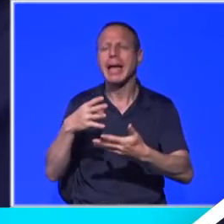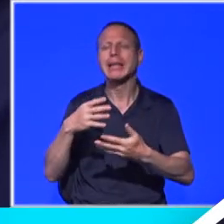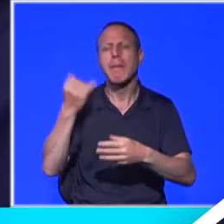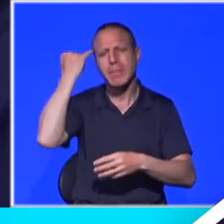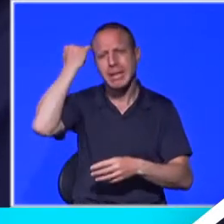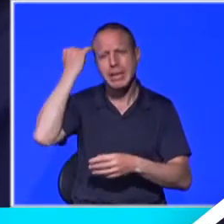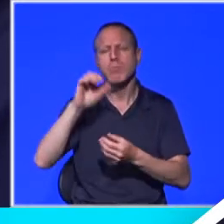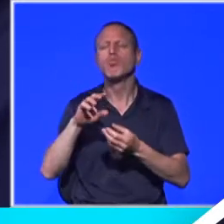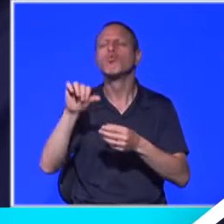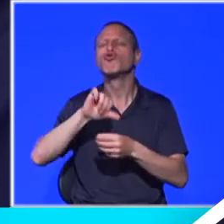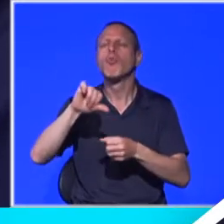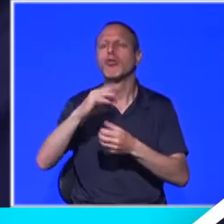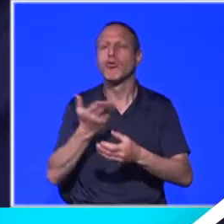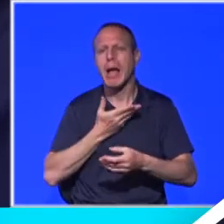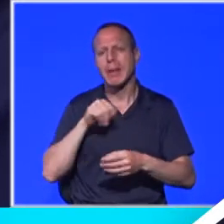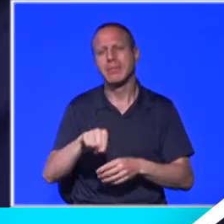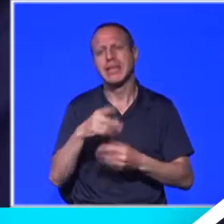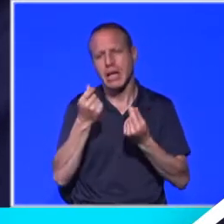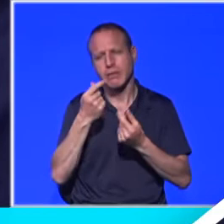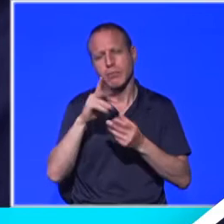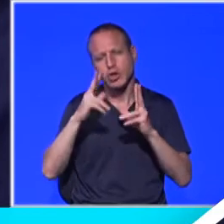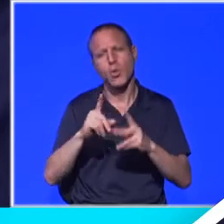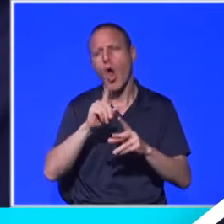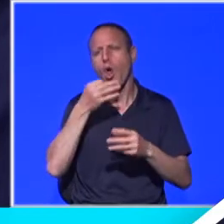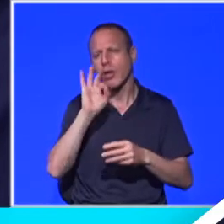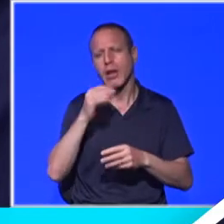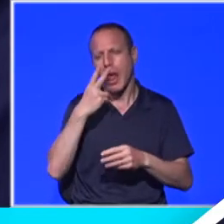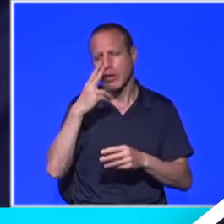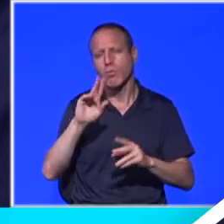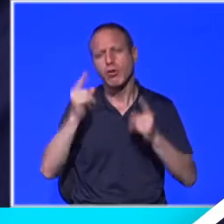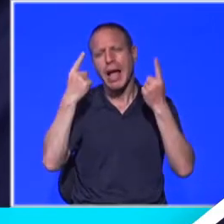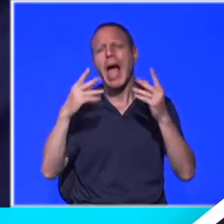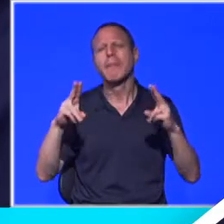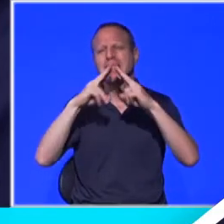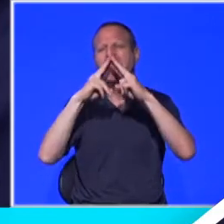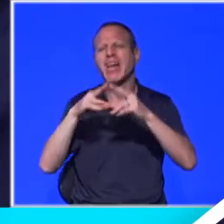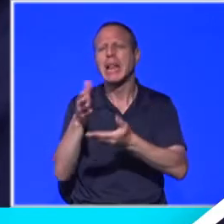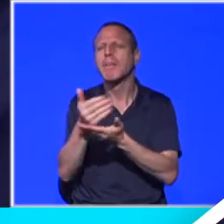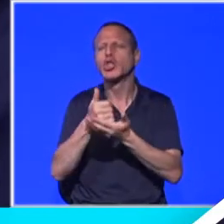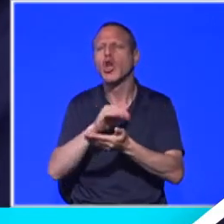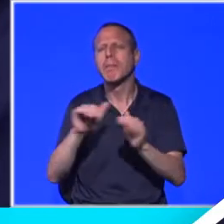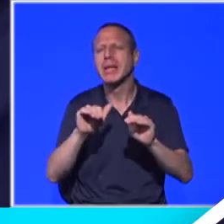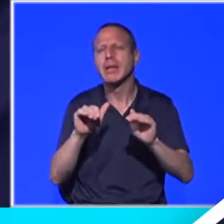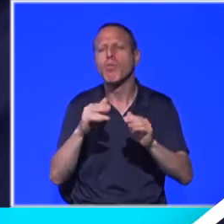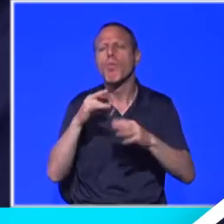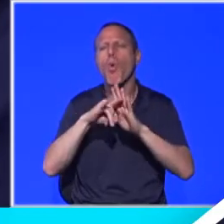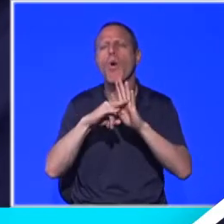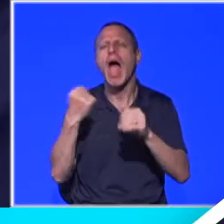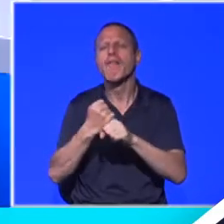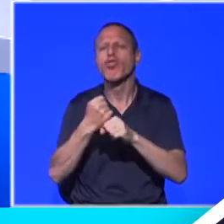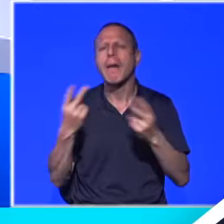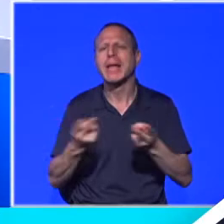מזה כסף בצורה לא יעילה. אנחנו ראינו מה קרה בצרפת עם שכר מינימום ועם כל מיני חוקי עבודה מאוד מאוד מקלים על